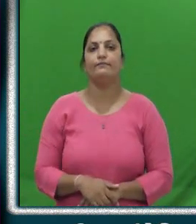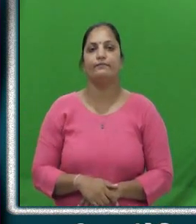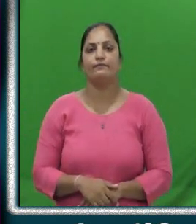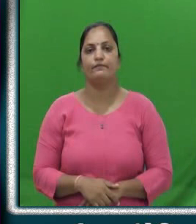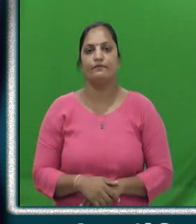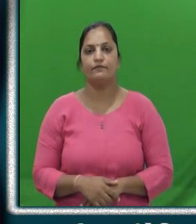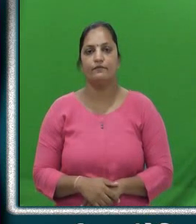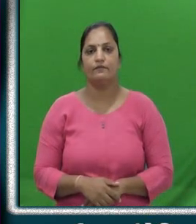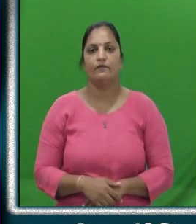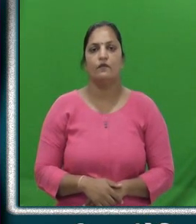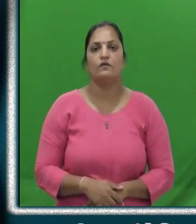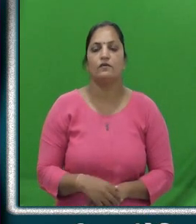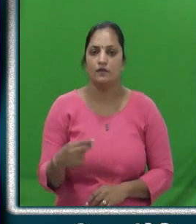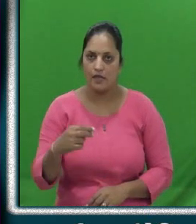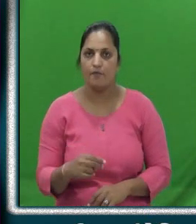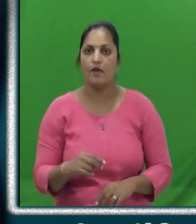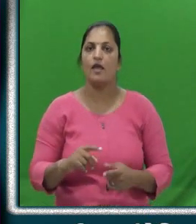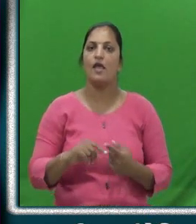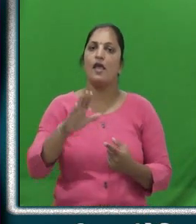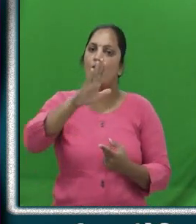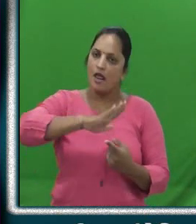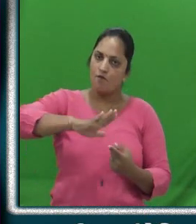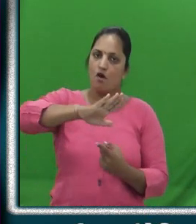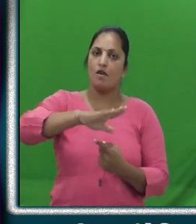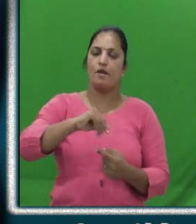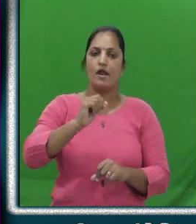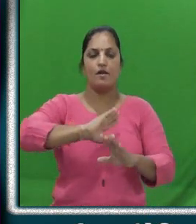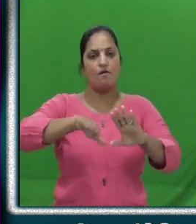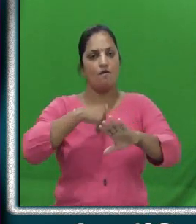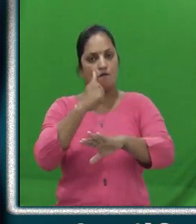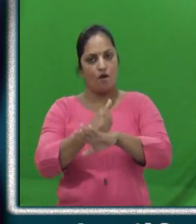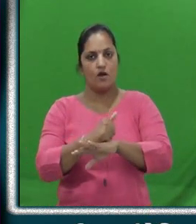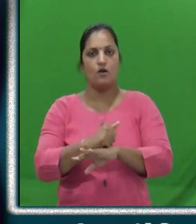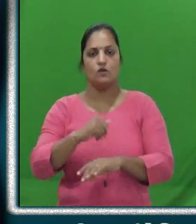ઓફ ઇન્ડિયા અરુણ્સ NGO નેમ ઇઝ